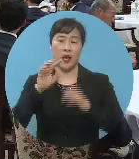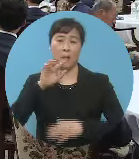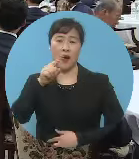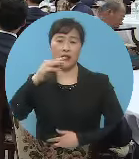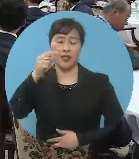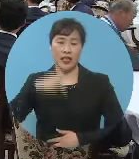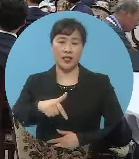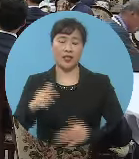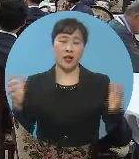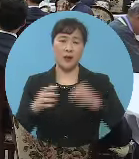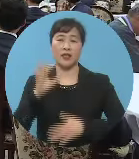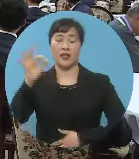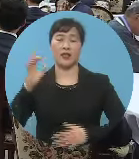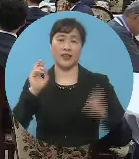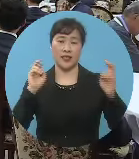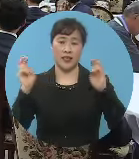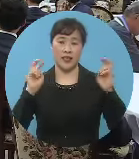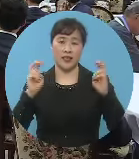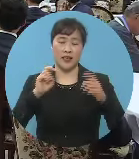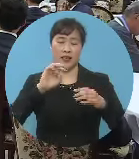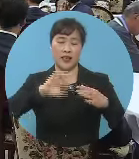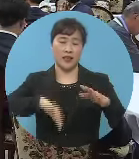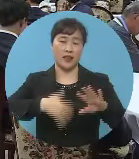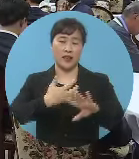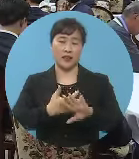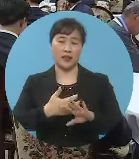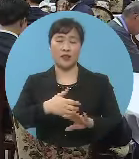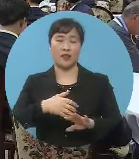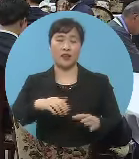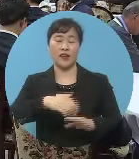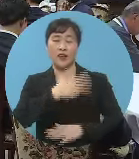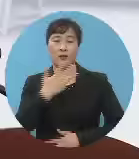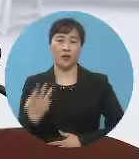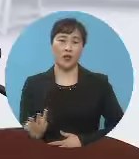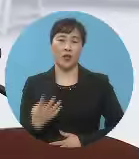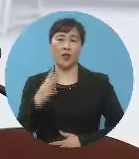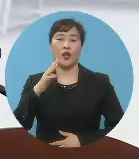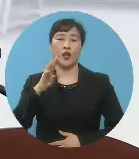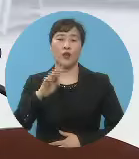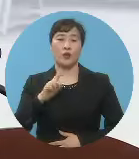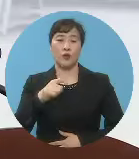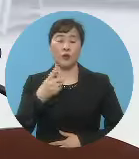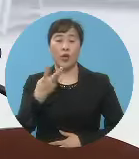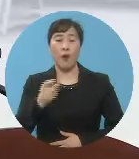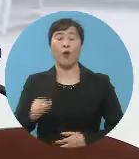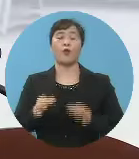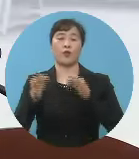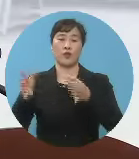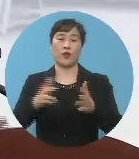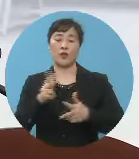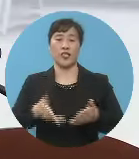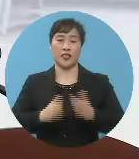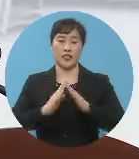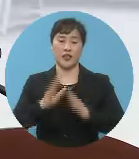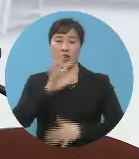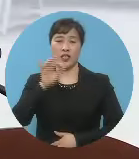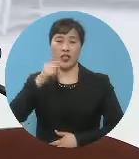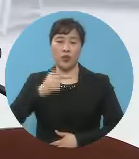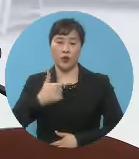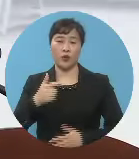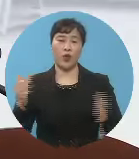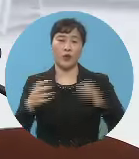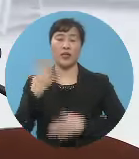등 10개 기업은 혁신도시에 63억 원을 투자해 공장을 짓기로 했습니다. 이원 등 나머지 4개